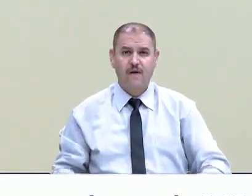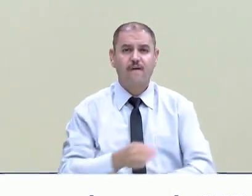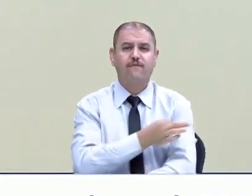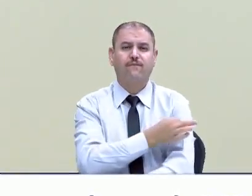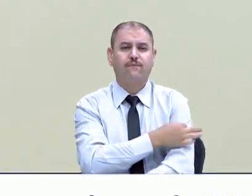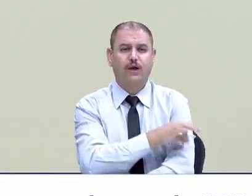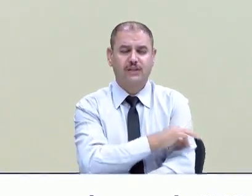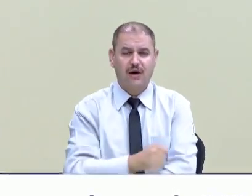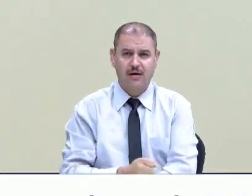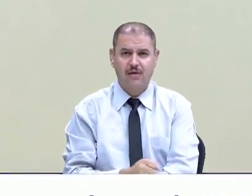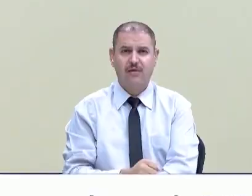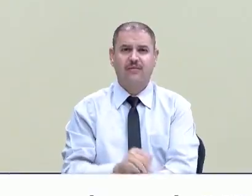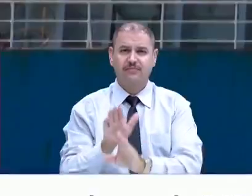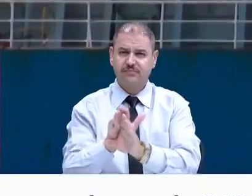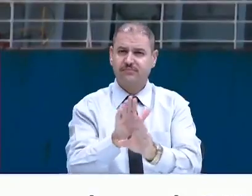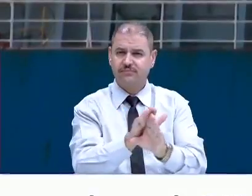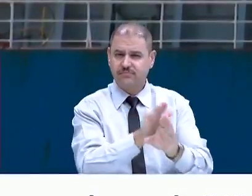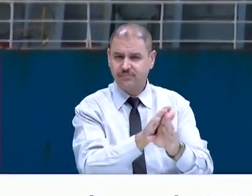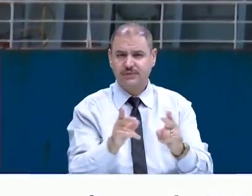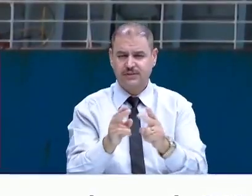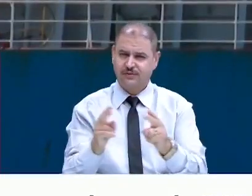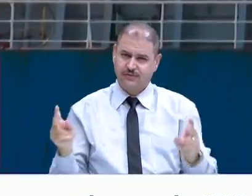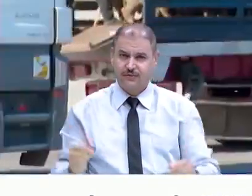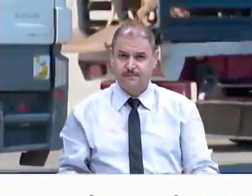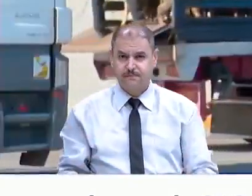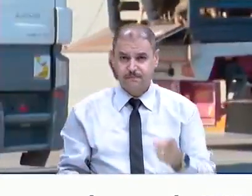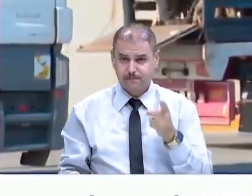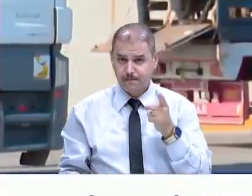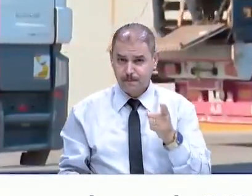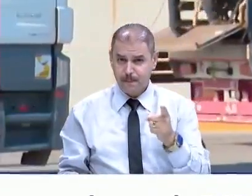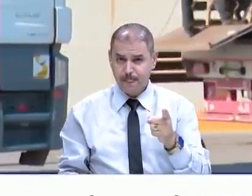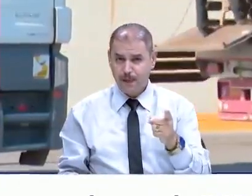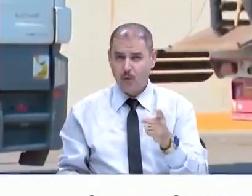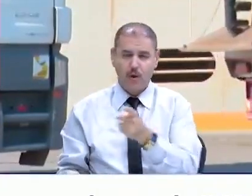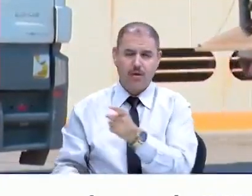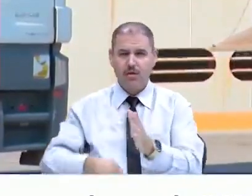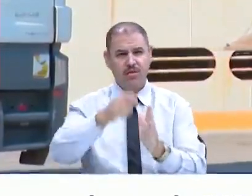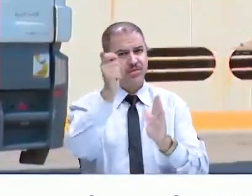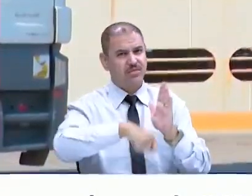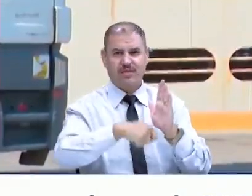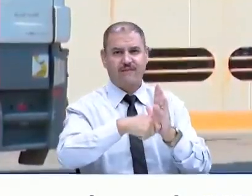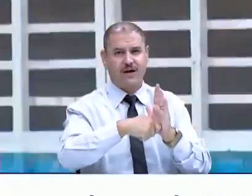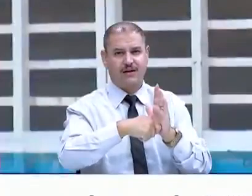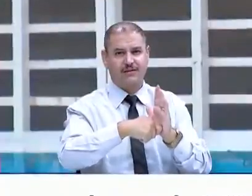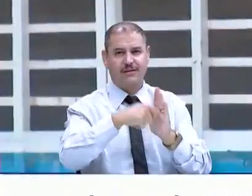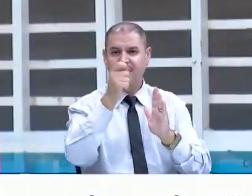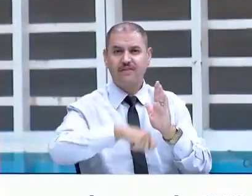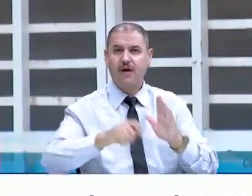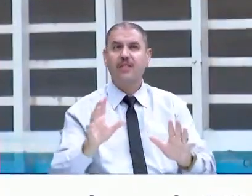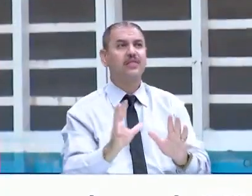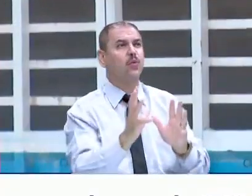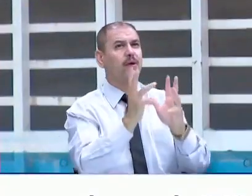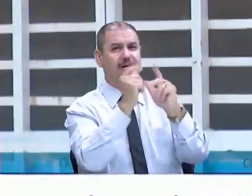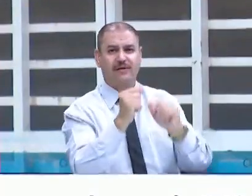او في مرافق الدعم اللوجستي تشكل اتفاقيه التطوير والاداره المشتركه لمشروع ميناء حاويات العقبه